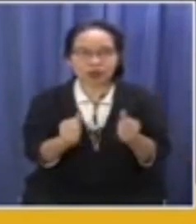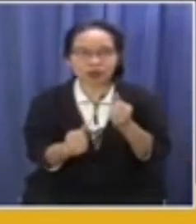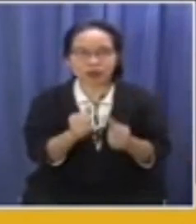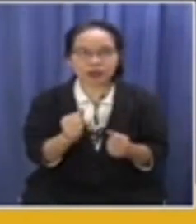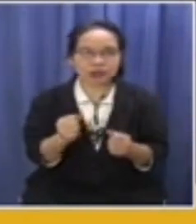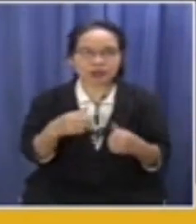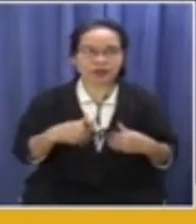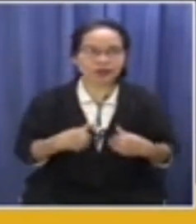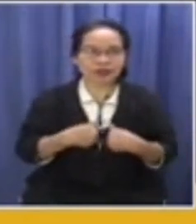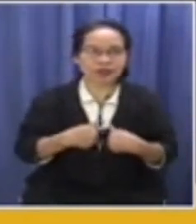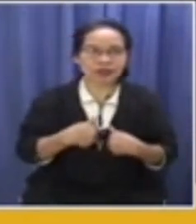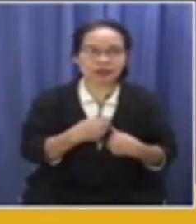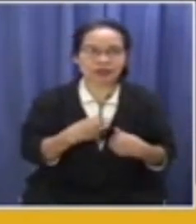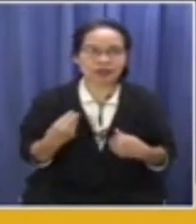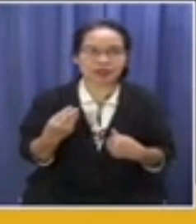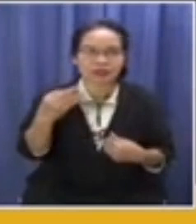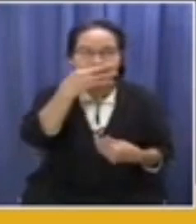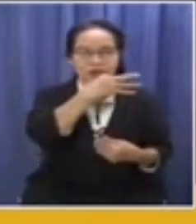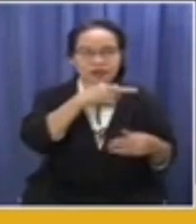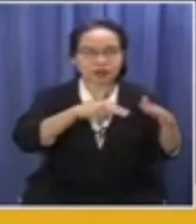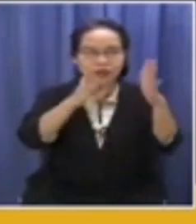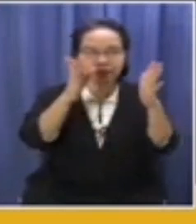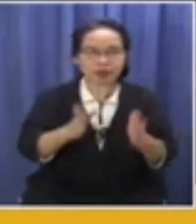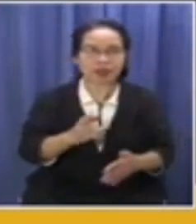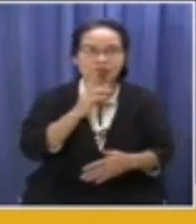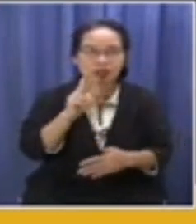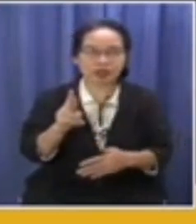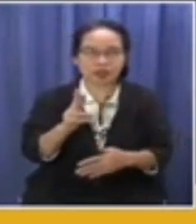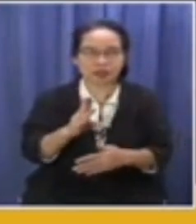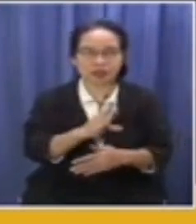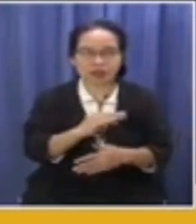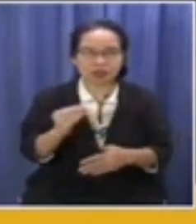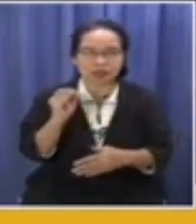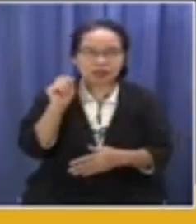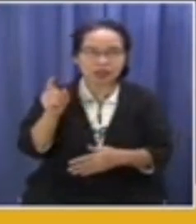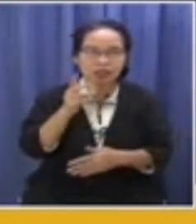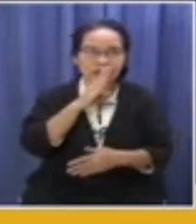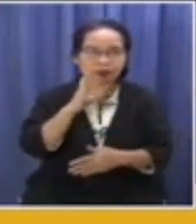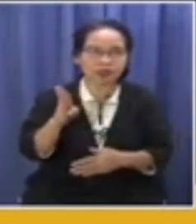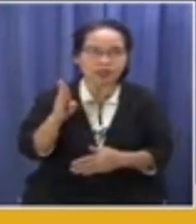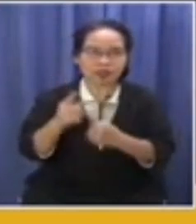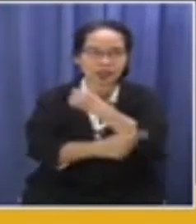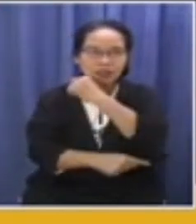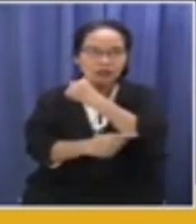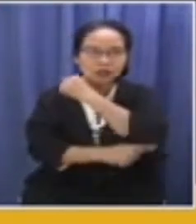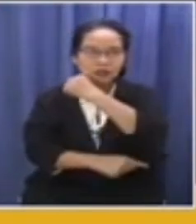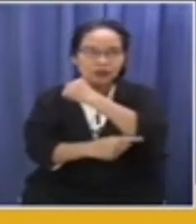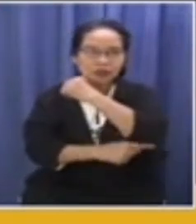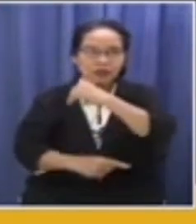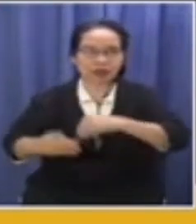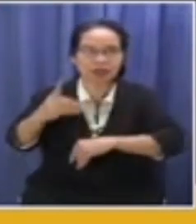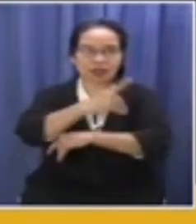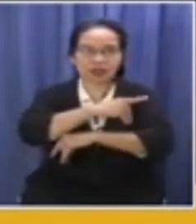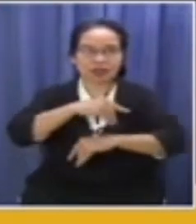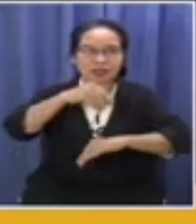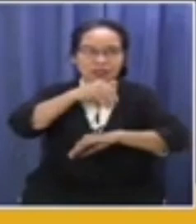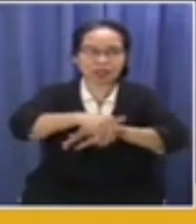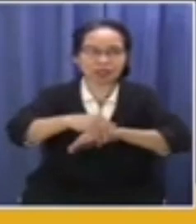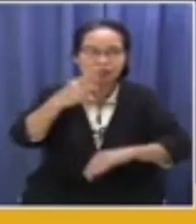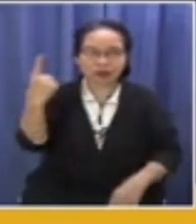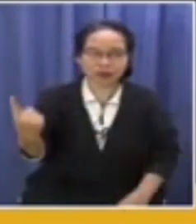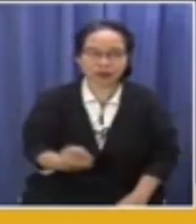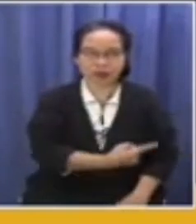kinaroroonan din naman ng hayop at ng bulaang propeta at sila'y pahihirapan araw at